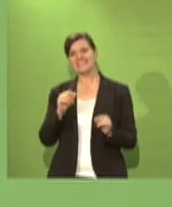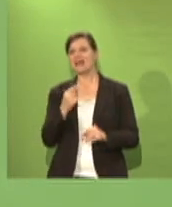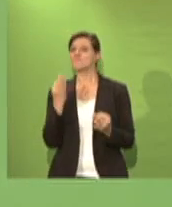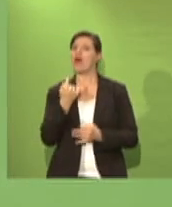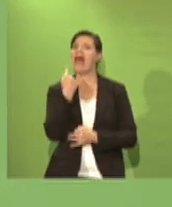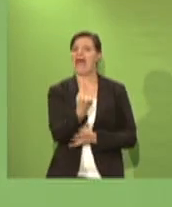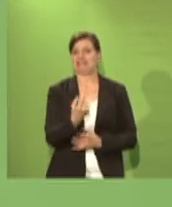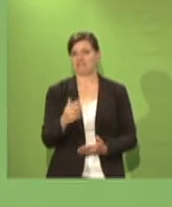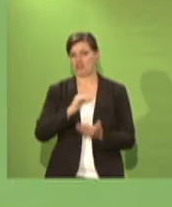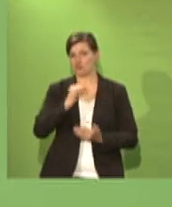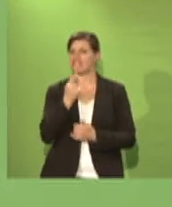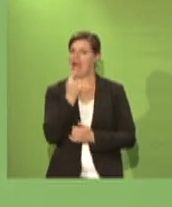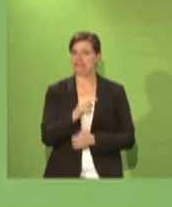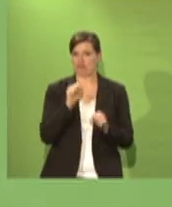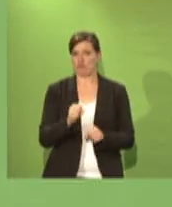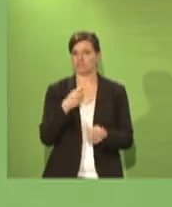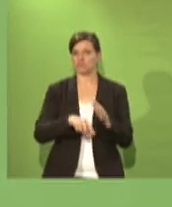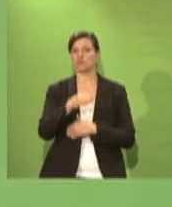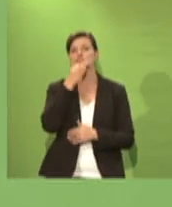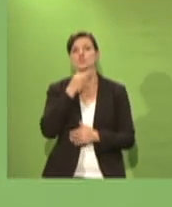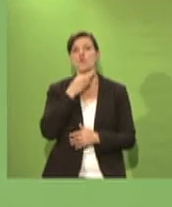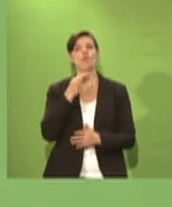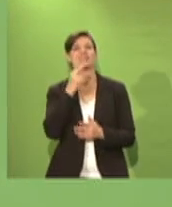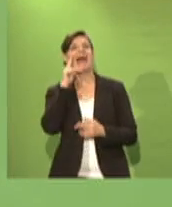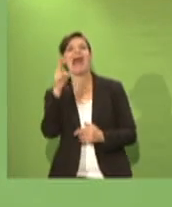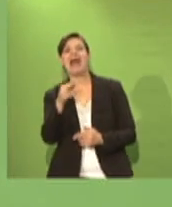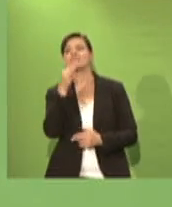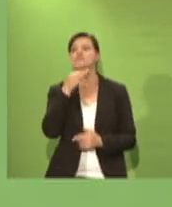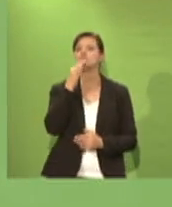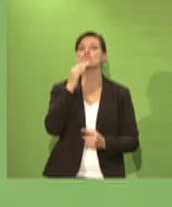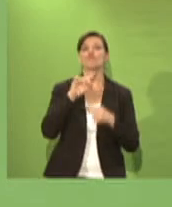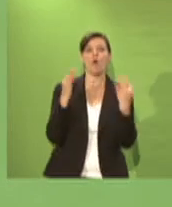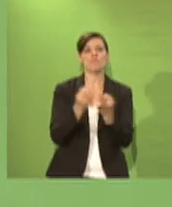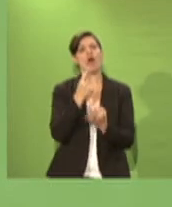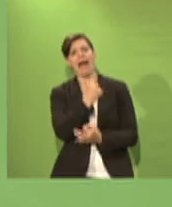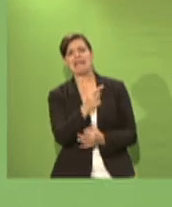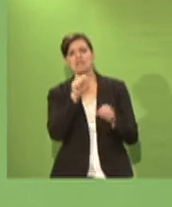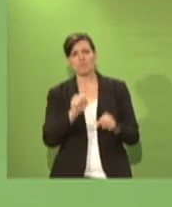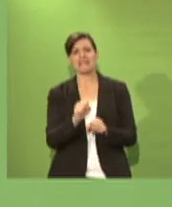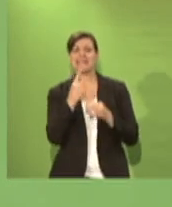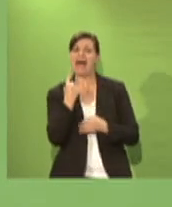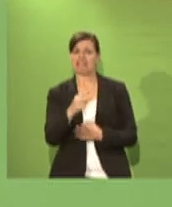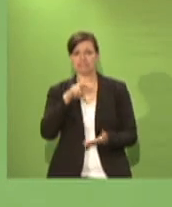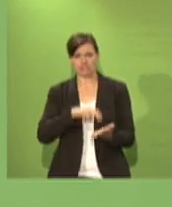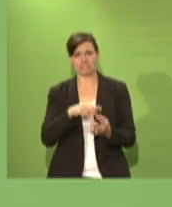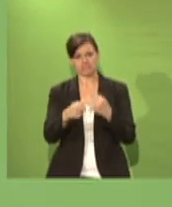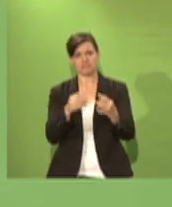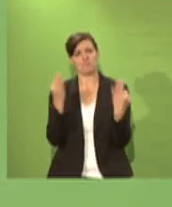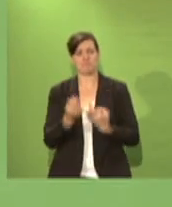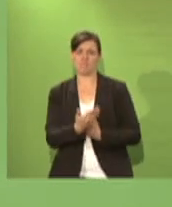eigenen Kompetenzen der Jugendräte, Jugendforen oder welche Möglichkeiten da vor Ort sich als am besten